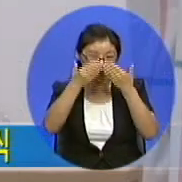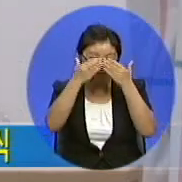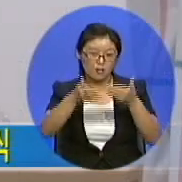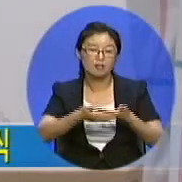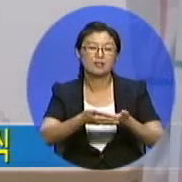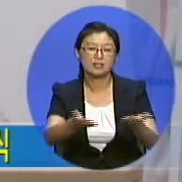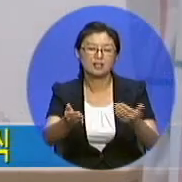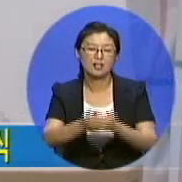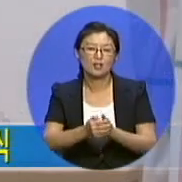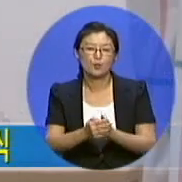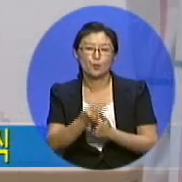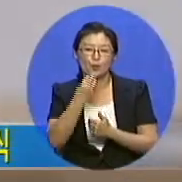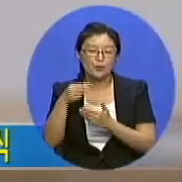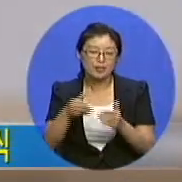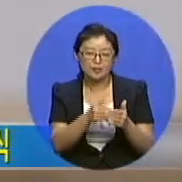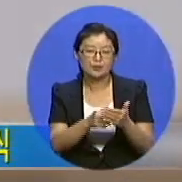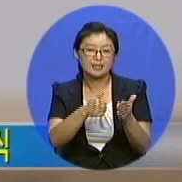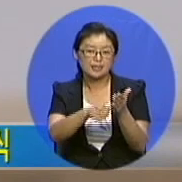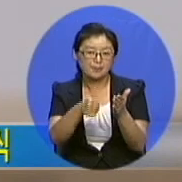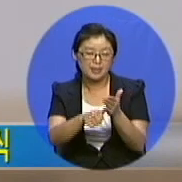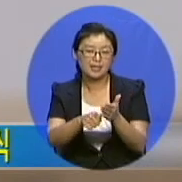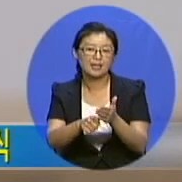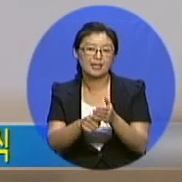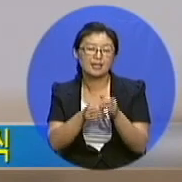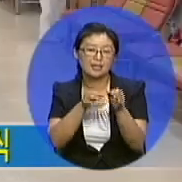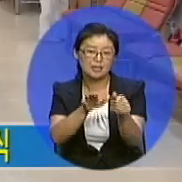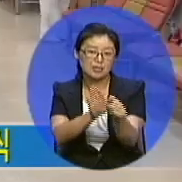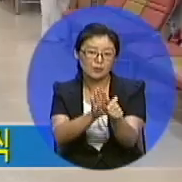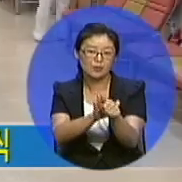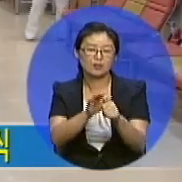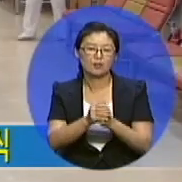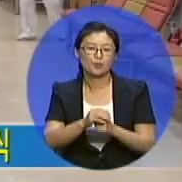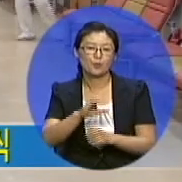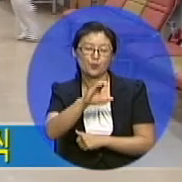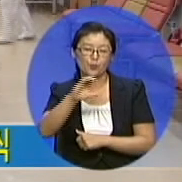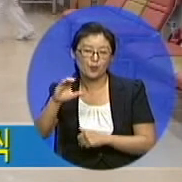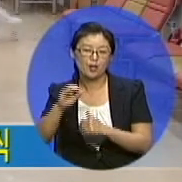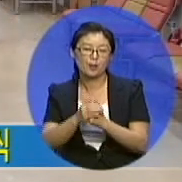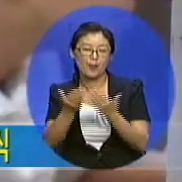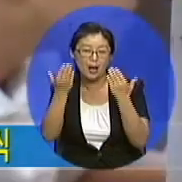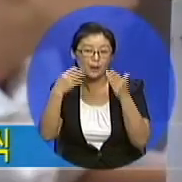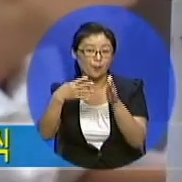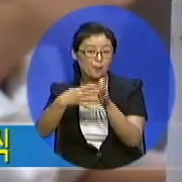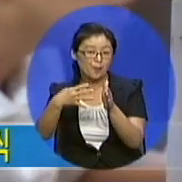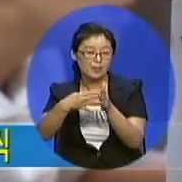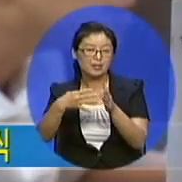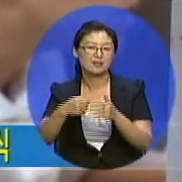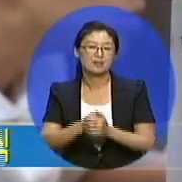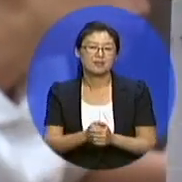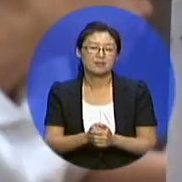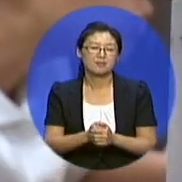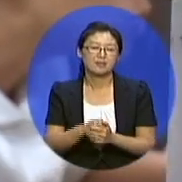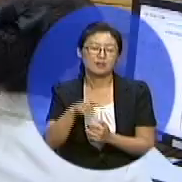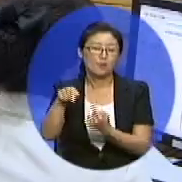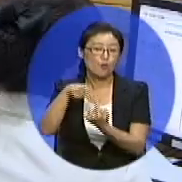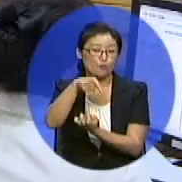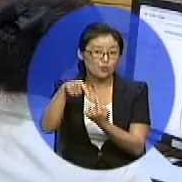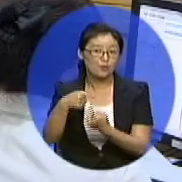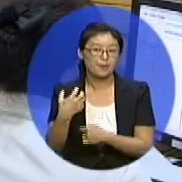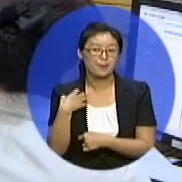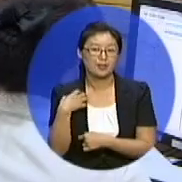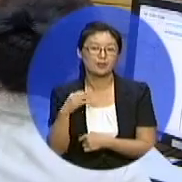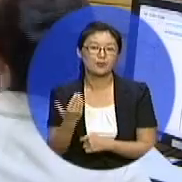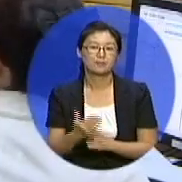기증하면 경기도는 의료장비와 집기류를 지원하고, 천주교 수원교구 학교법인인 광암학원이 병원 운영을